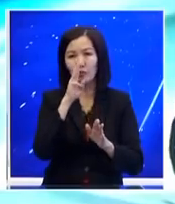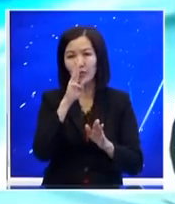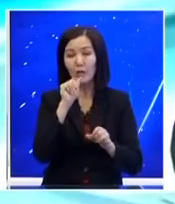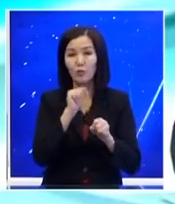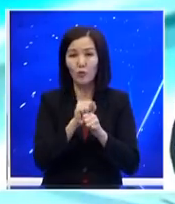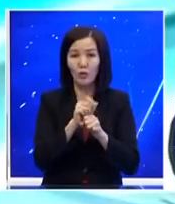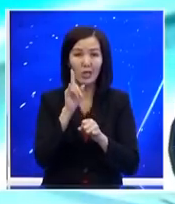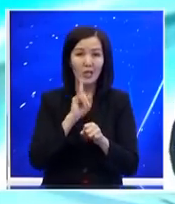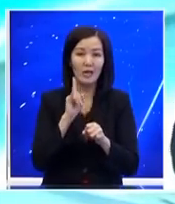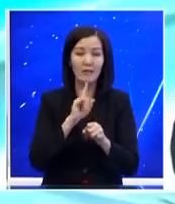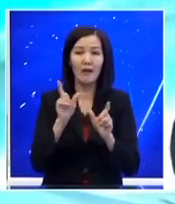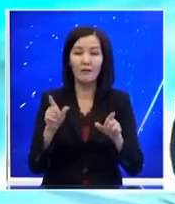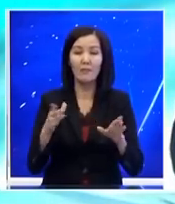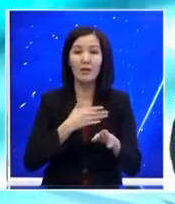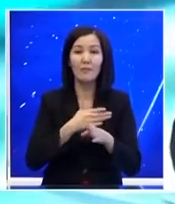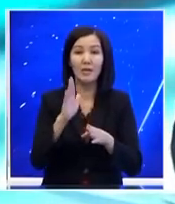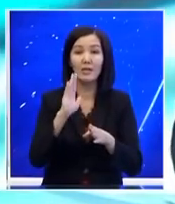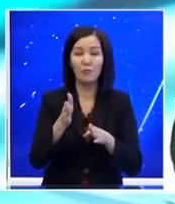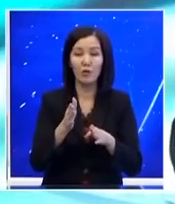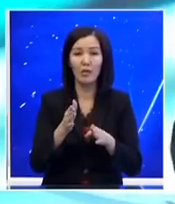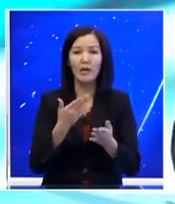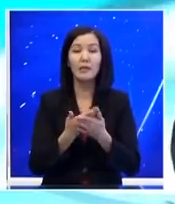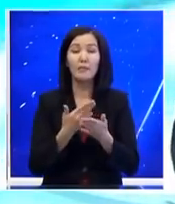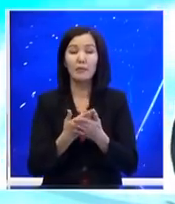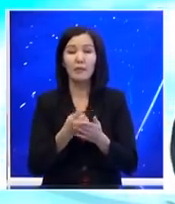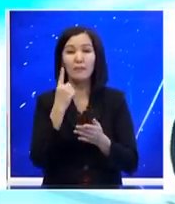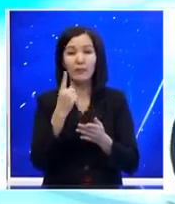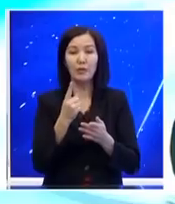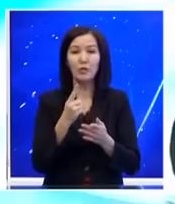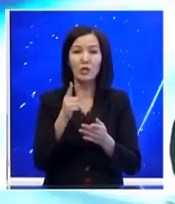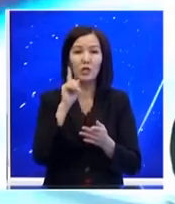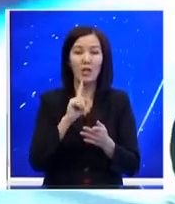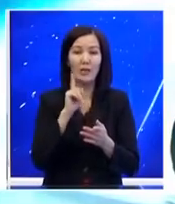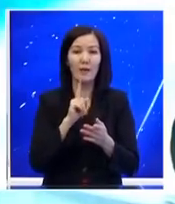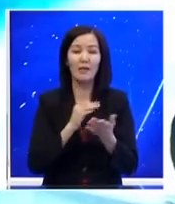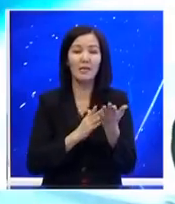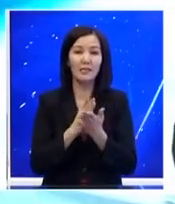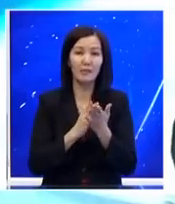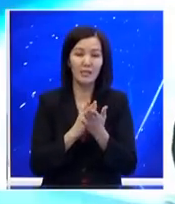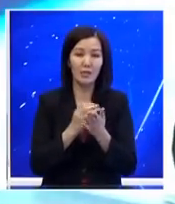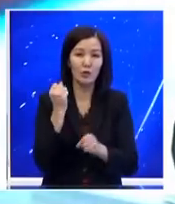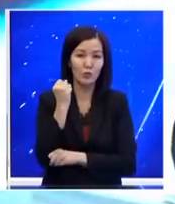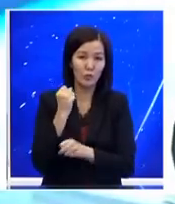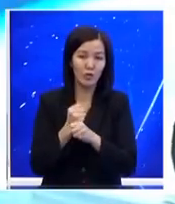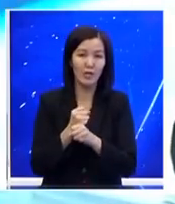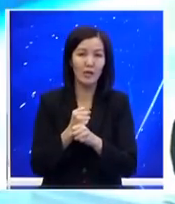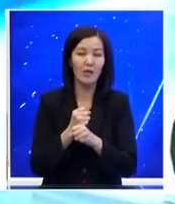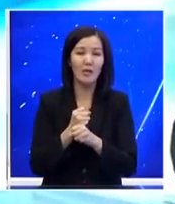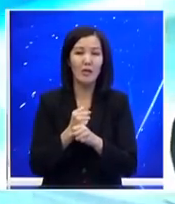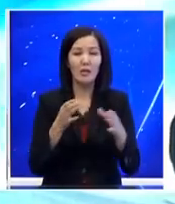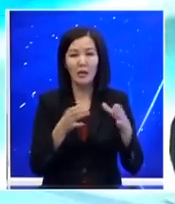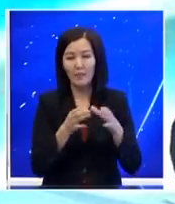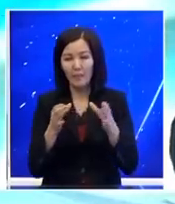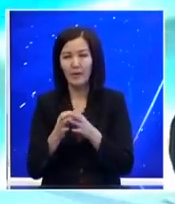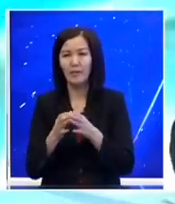айырылған азаматтарға қарастырылған. Олар кім? Біріншісі жалдамалы қызметкерлер. Жұмыс істеп жүрген мекемеде, компанияда.